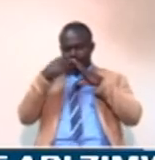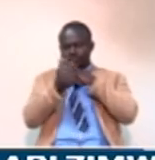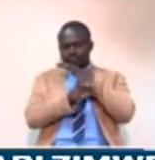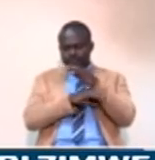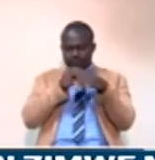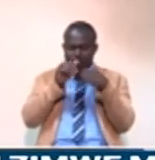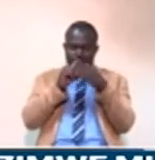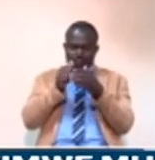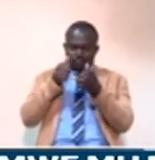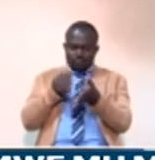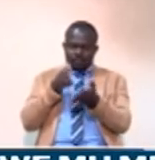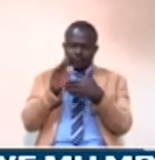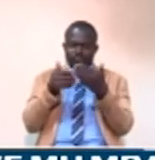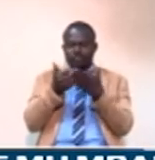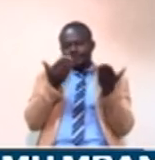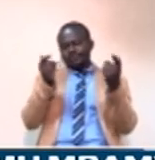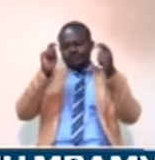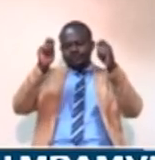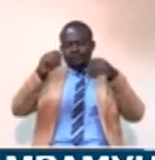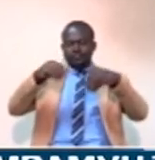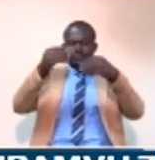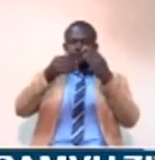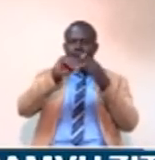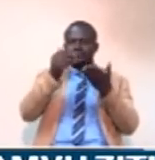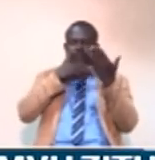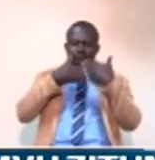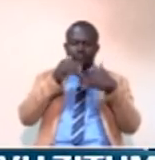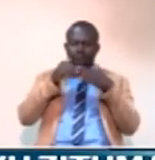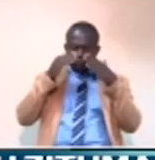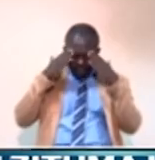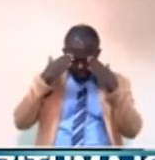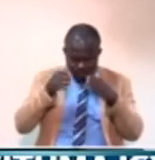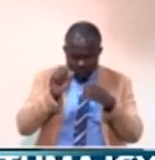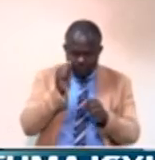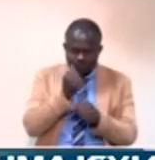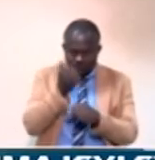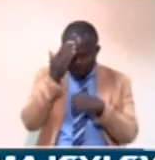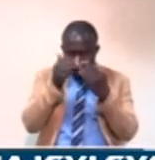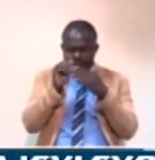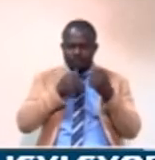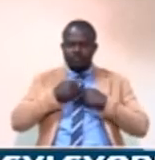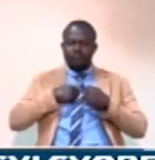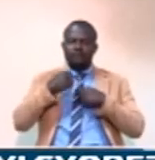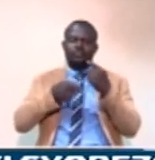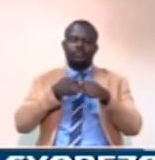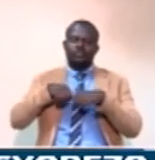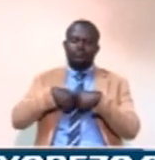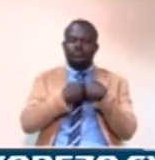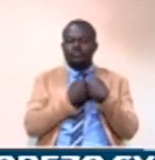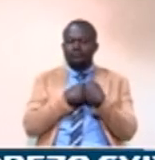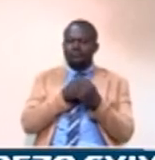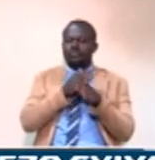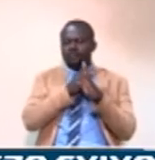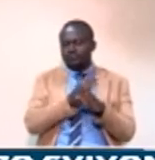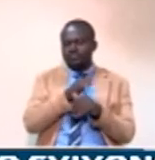babasha kugikurikira. Uretse ubuhamya bwatanzwe, ibindi biganiro byagiye byibanda ku cyakorwa kugira ngo u Rwanda rukomeze guhangana n'abahakana